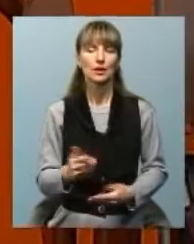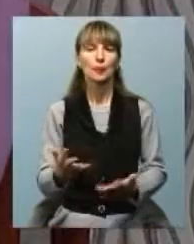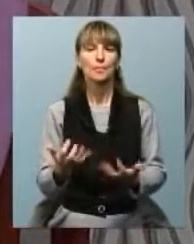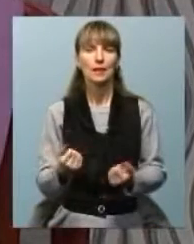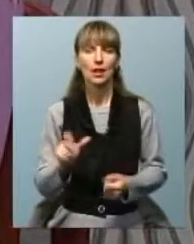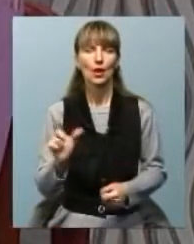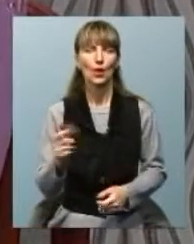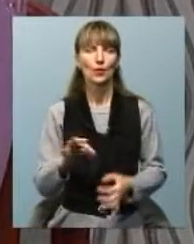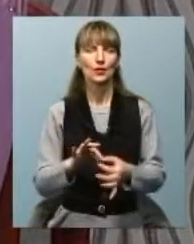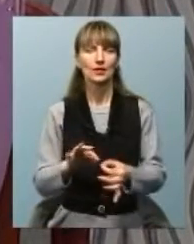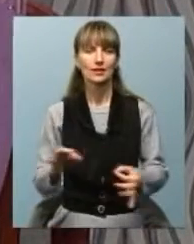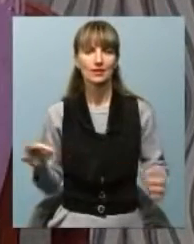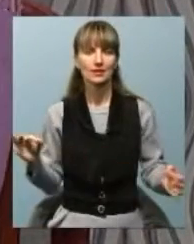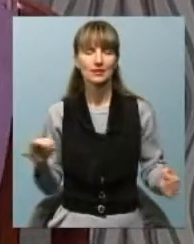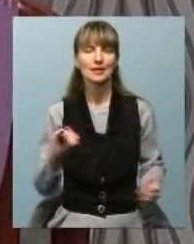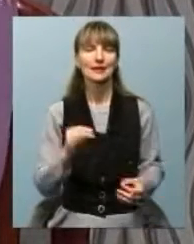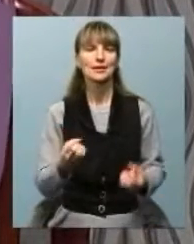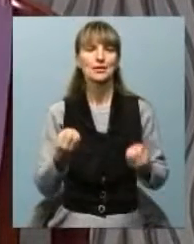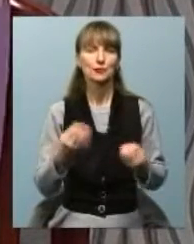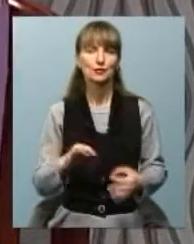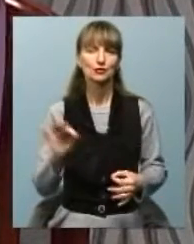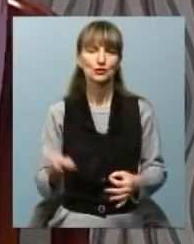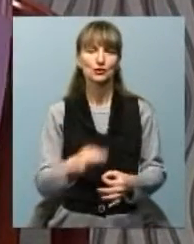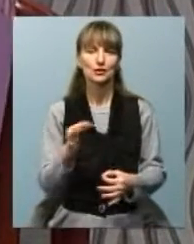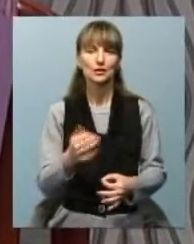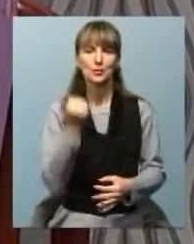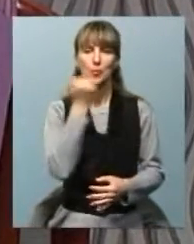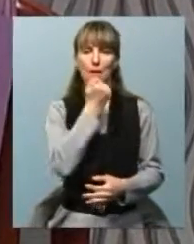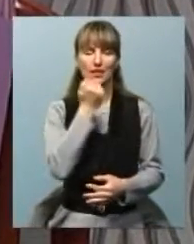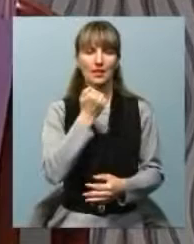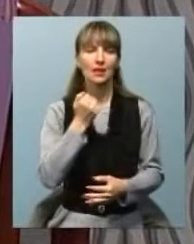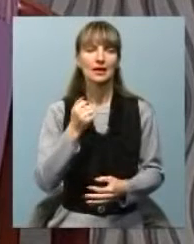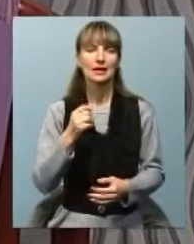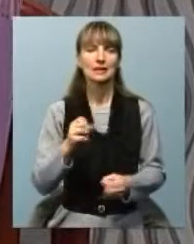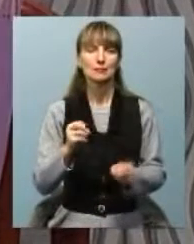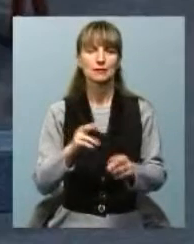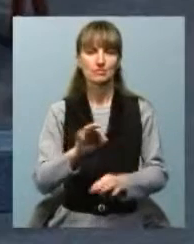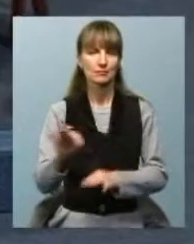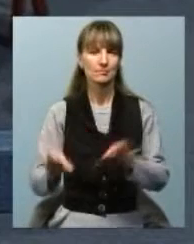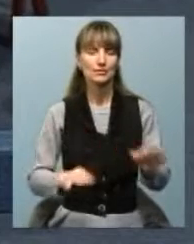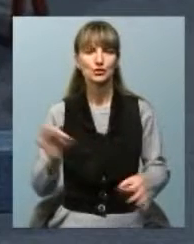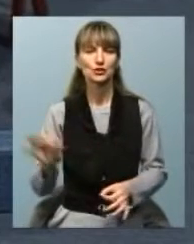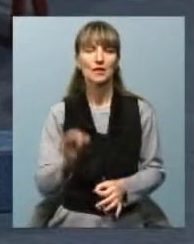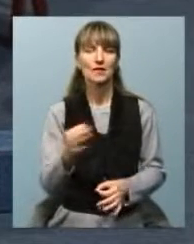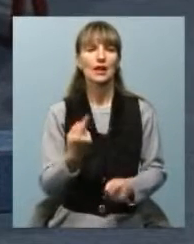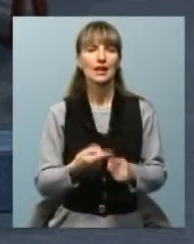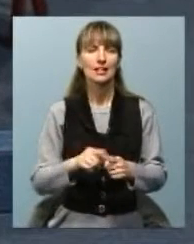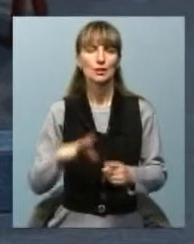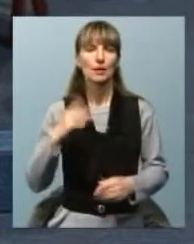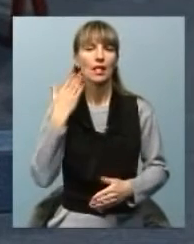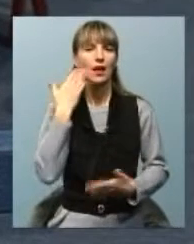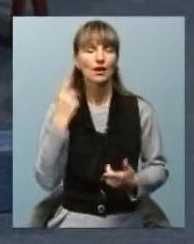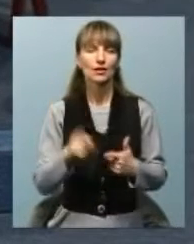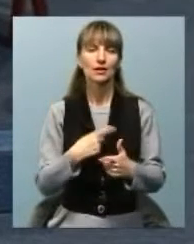Брали голку, нитку і просто-напросто шили тканину або її зшивали за певними мірками. Як ти думаєш, це було легко чи